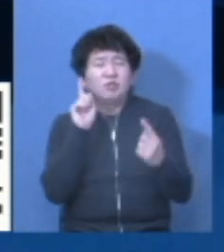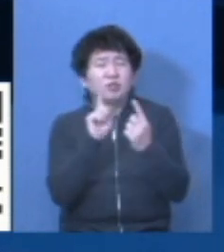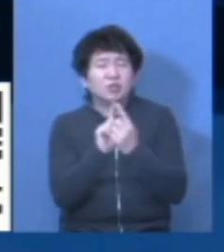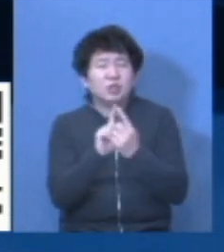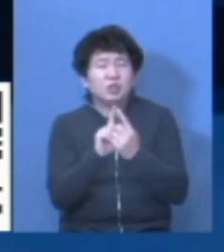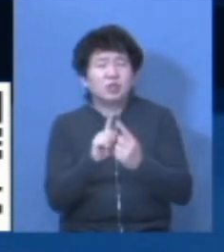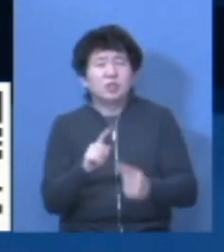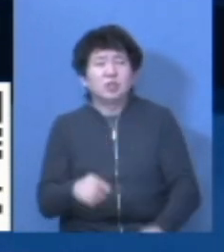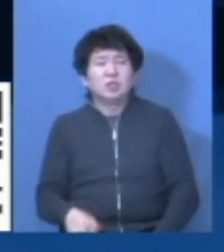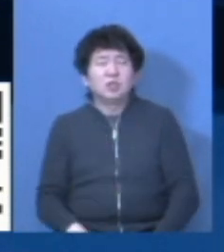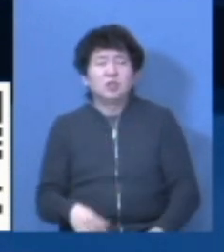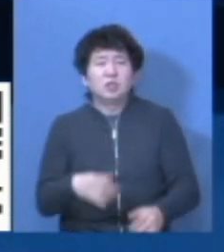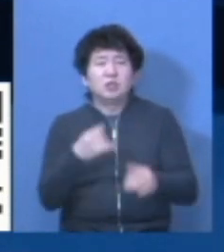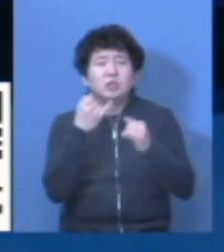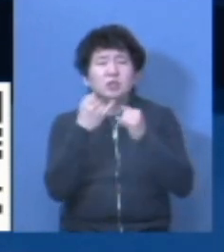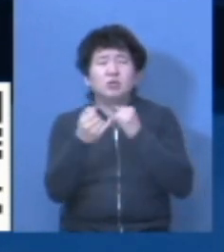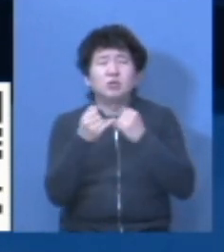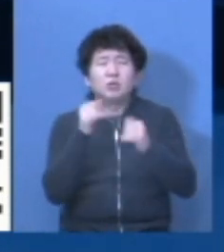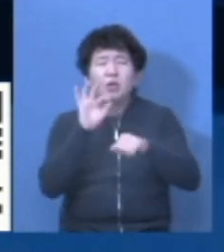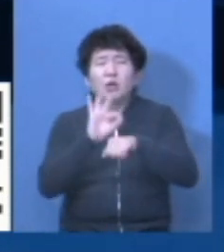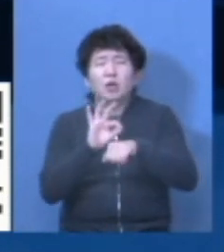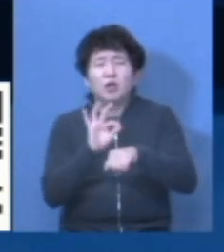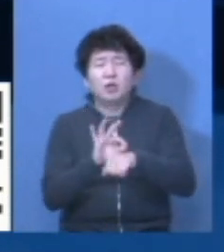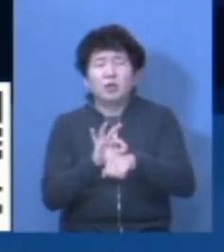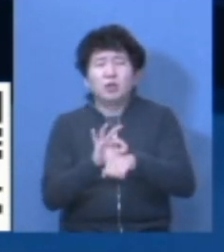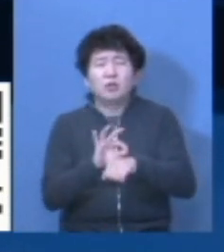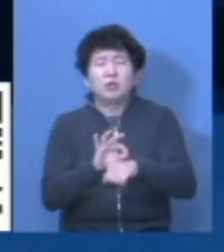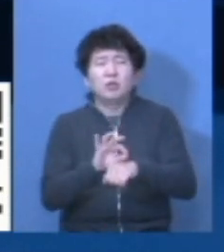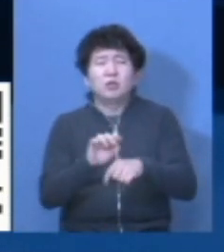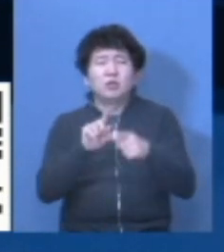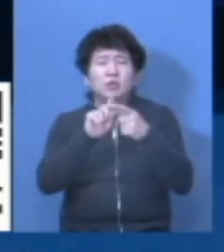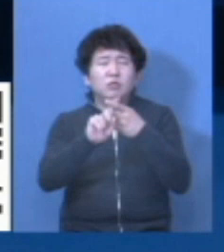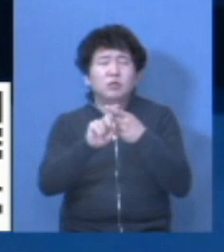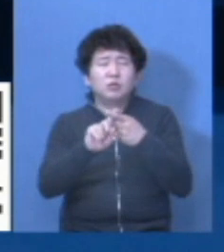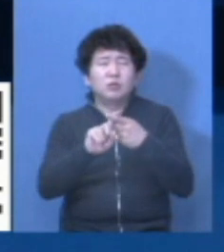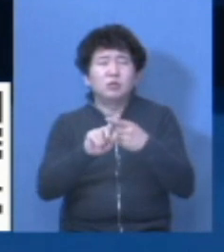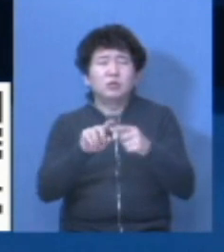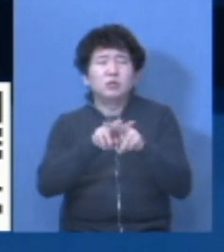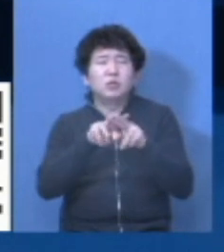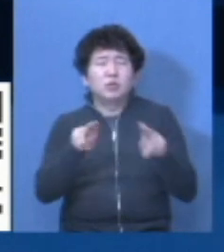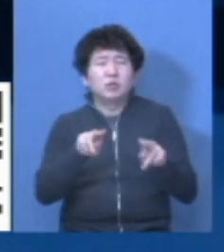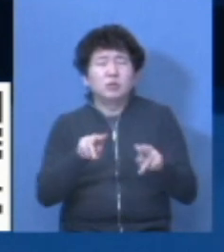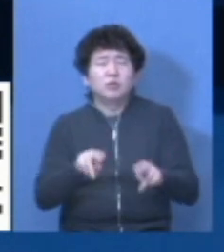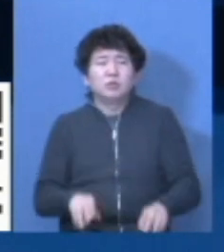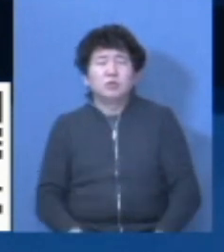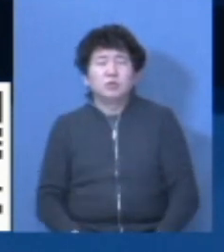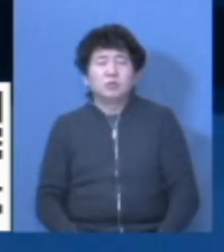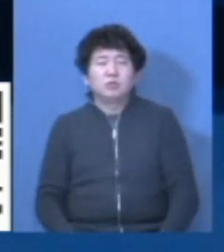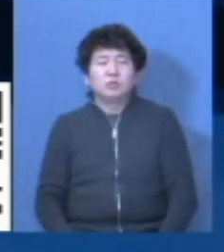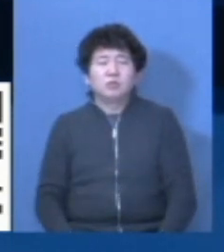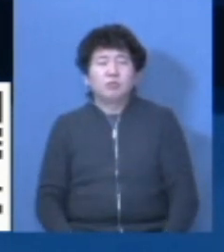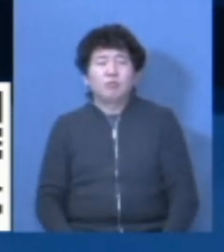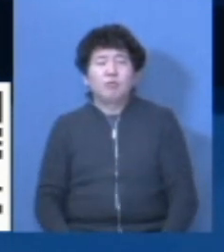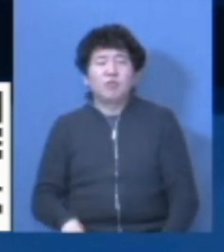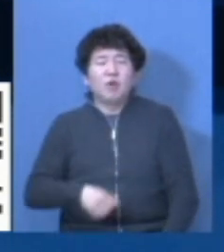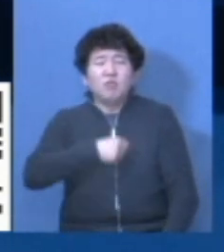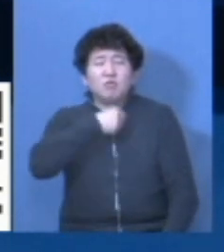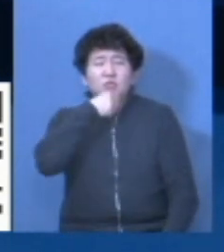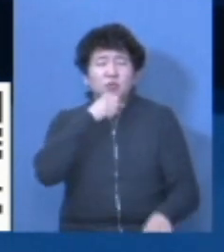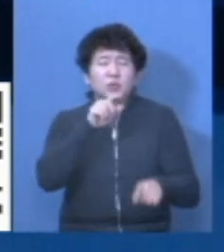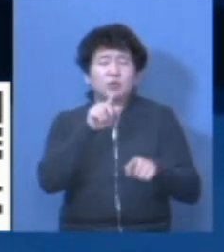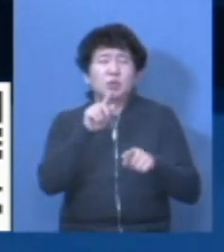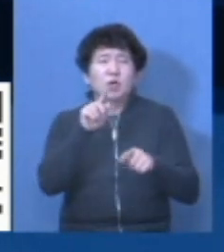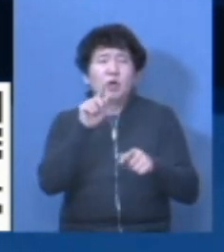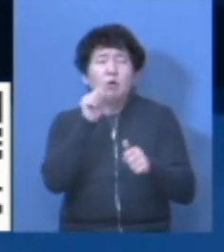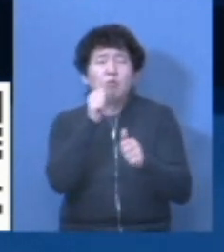ауру атауымен кең таралған бұл вирус бауырды зақымдайды. Ауырған науқастардың да жас ерекшелігі әртүрлі.